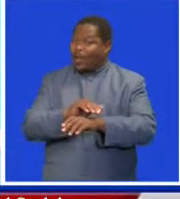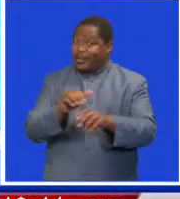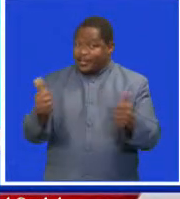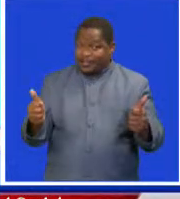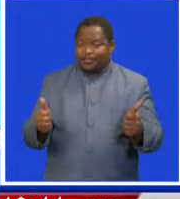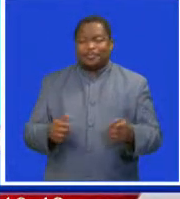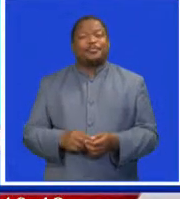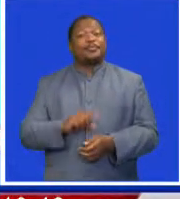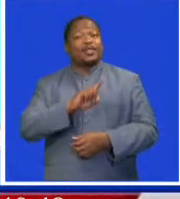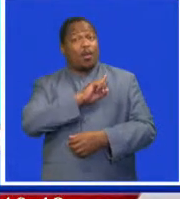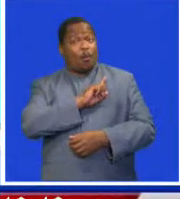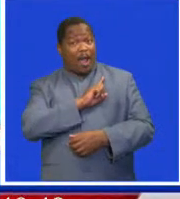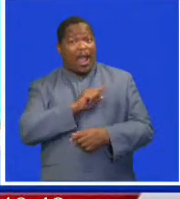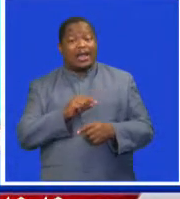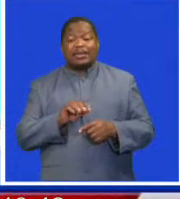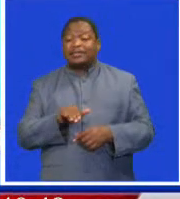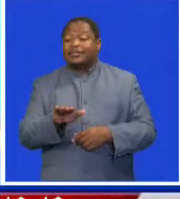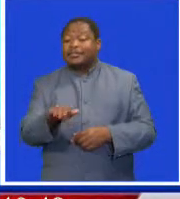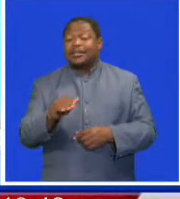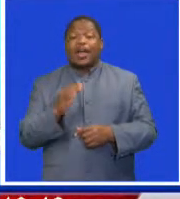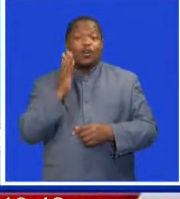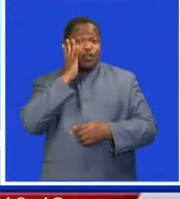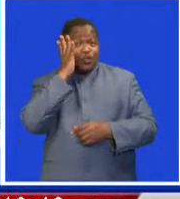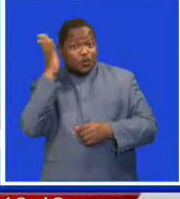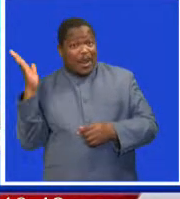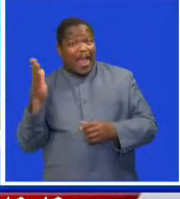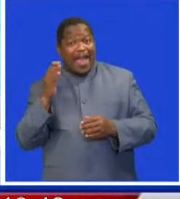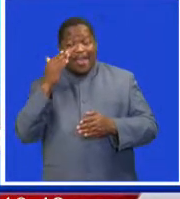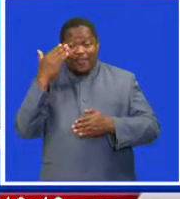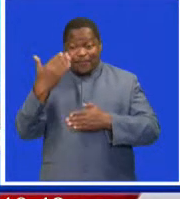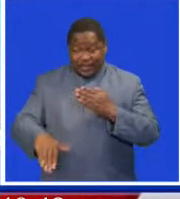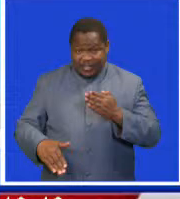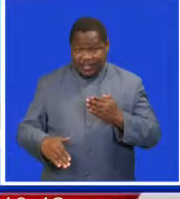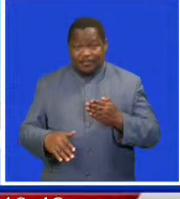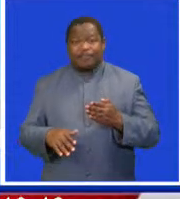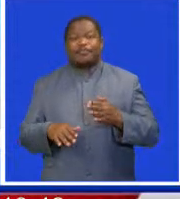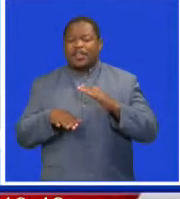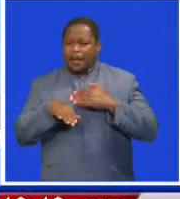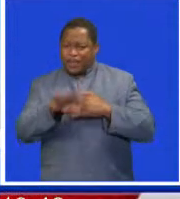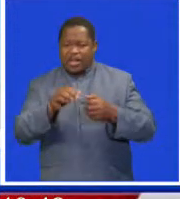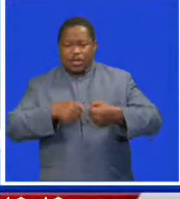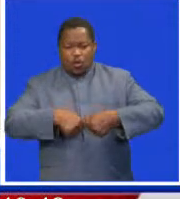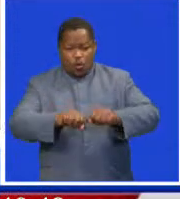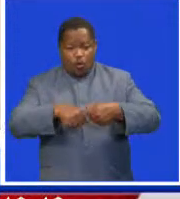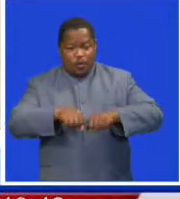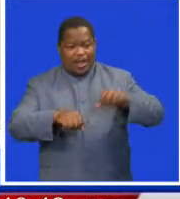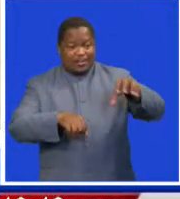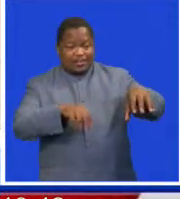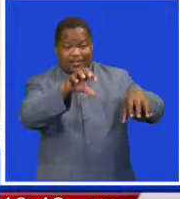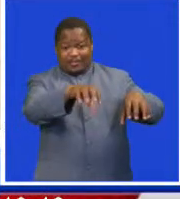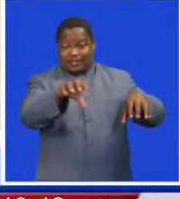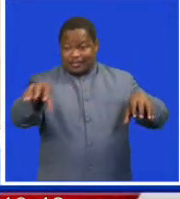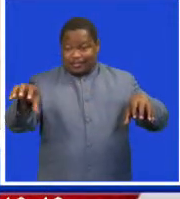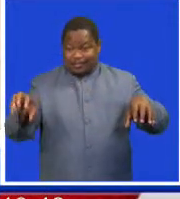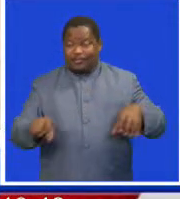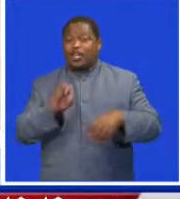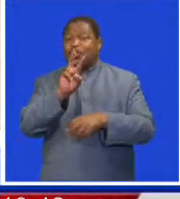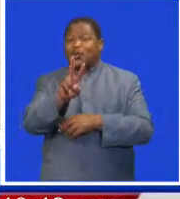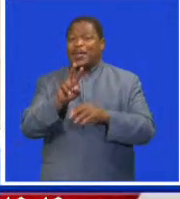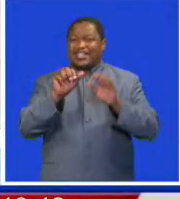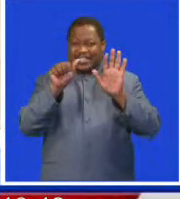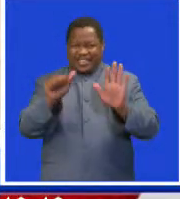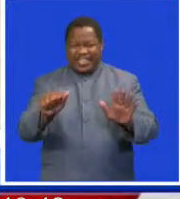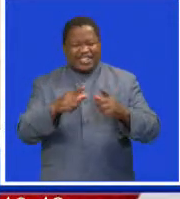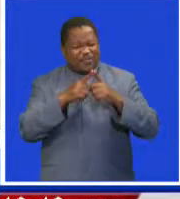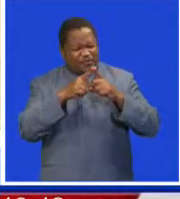lena lo July sibe sikhonile kokuthi sitichethe tonke inkundla le 26 lapho khona sisebenta